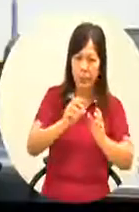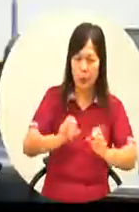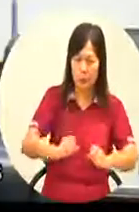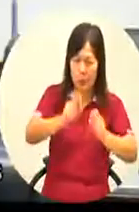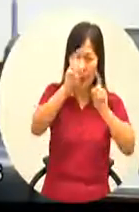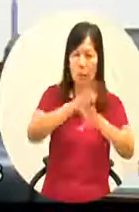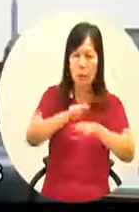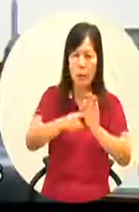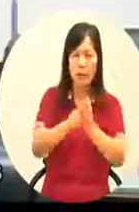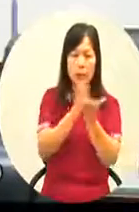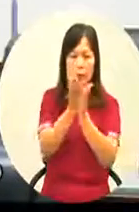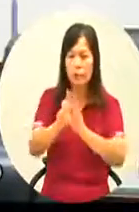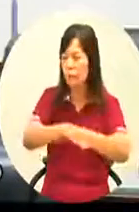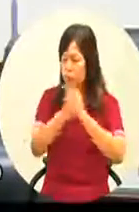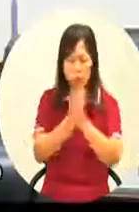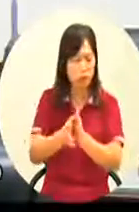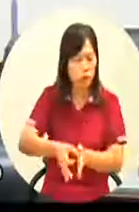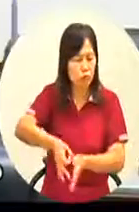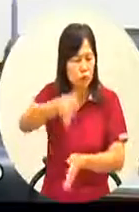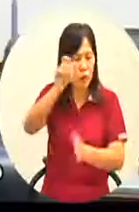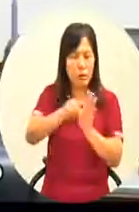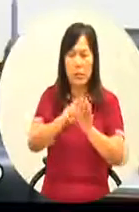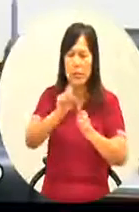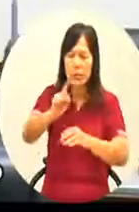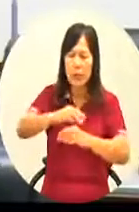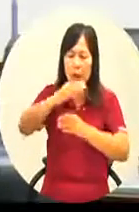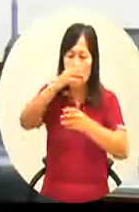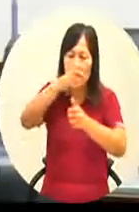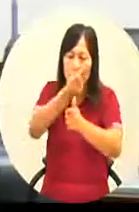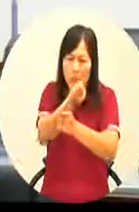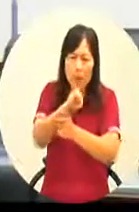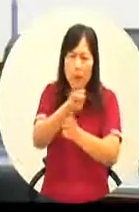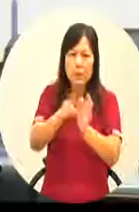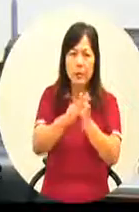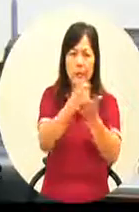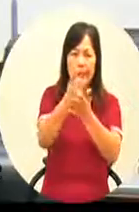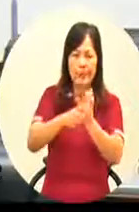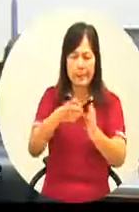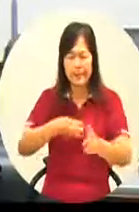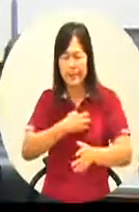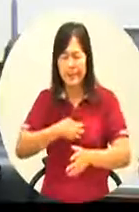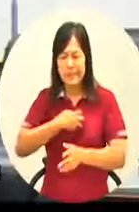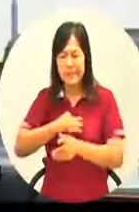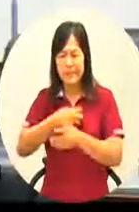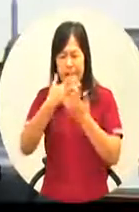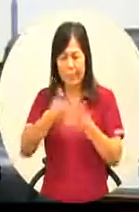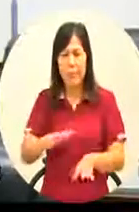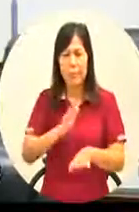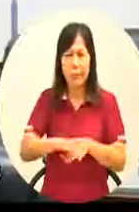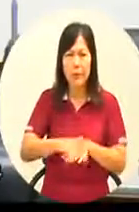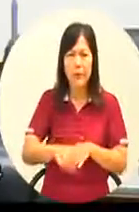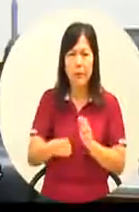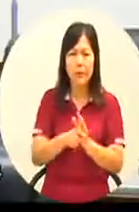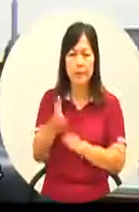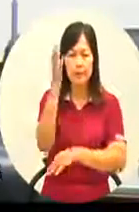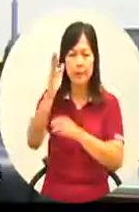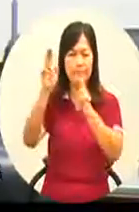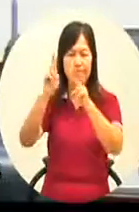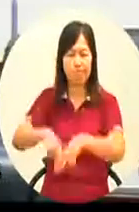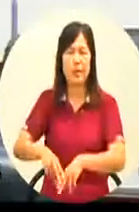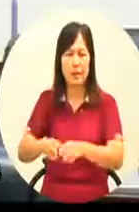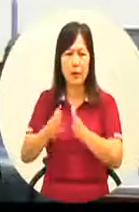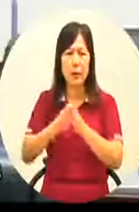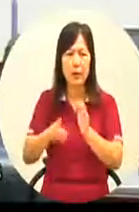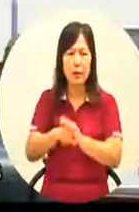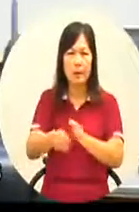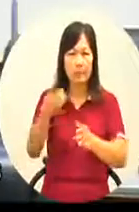高，我什么物价你要怎么平抑下来？民怨绝对四起，那个买倒的政府啊，买倒的执